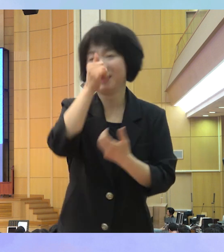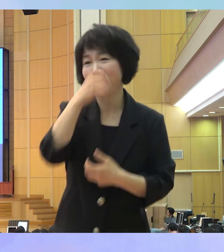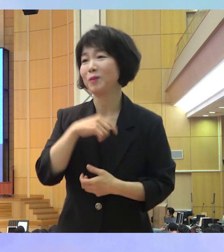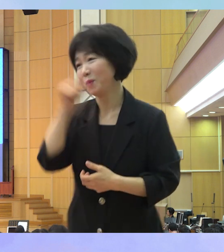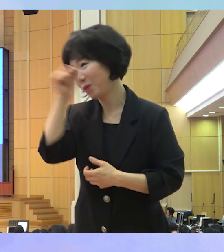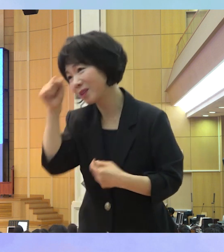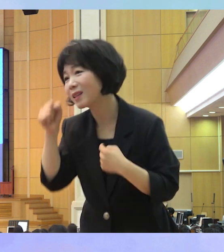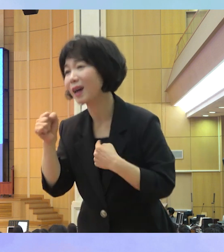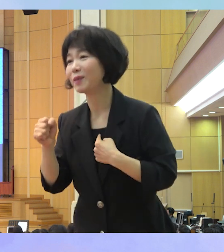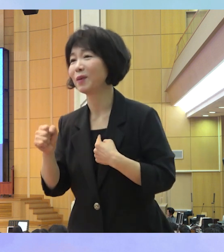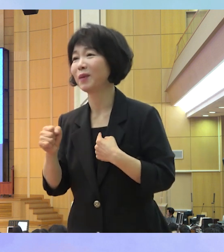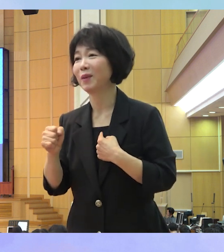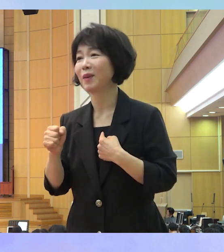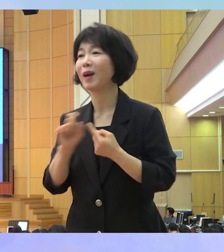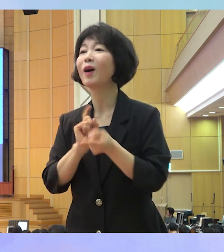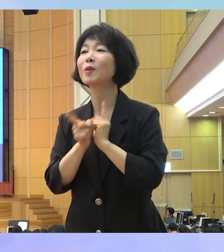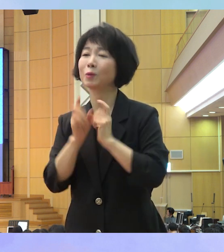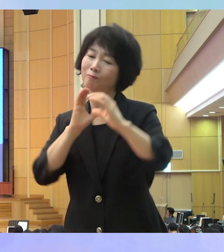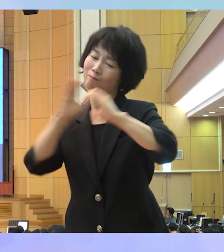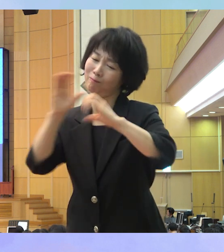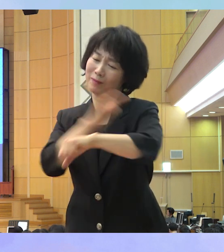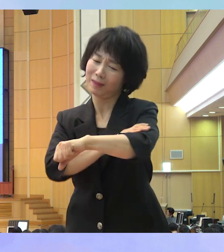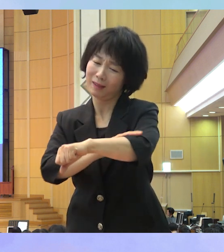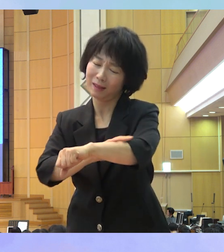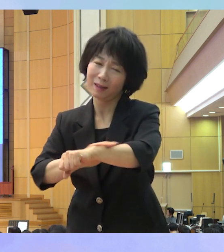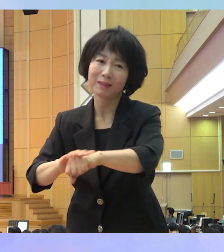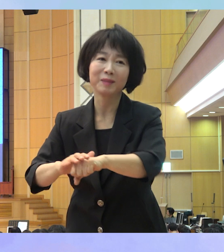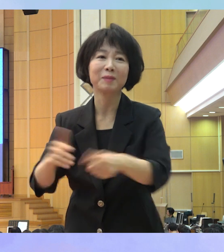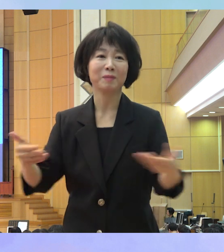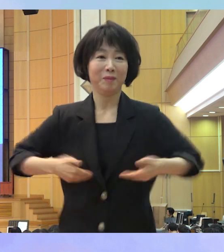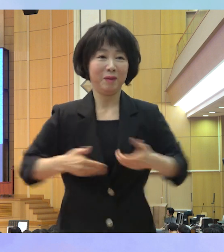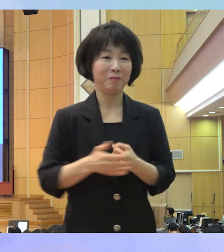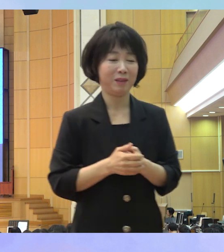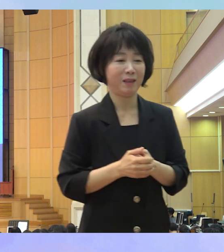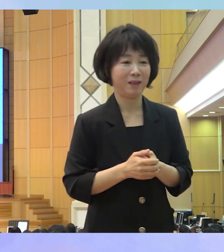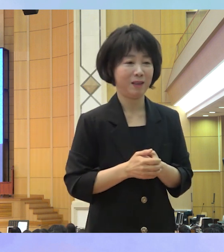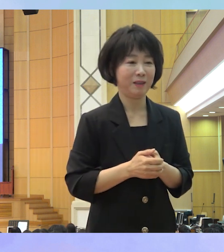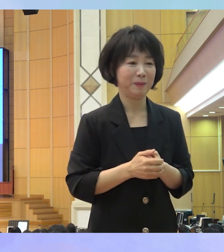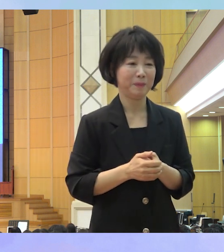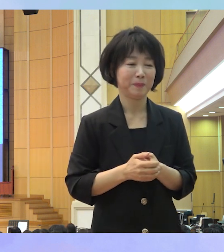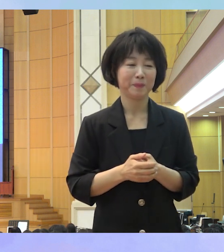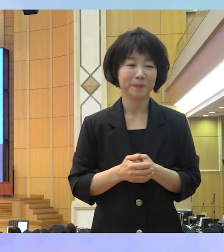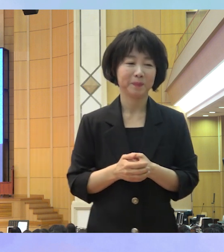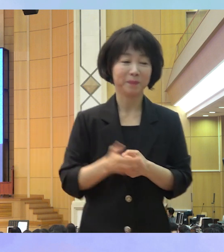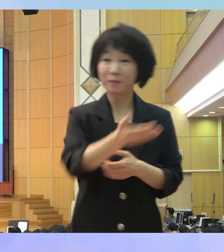되는 거거든요. 그러니까 이건 부모님한테